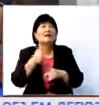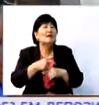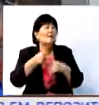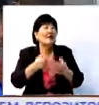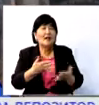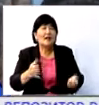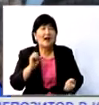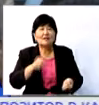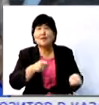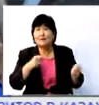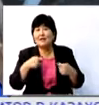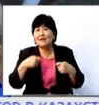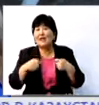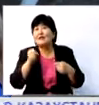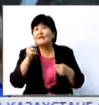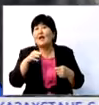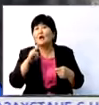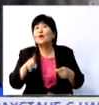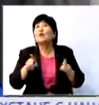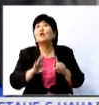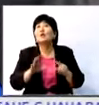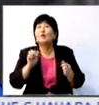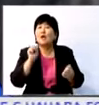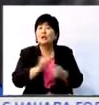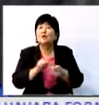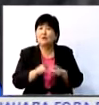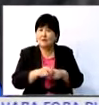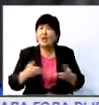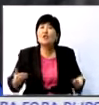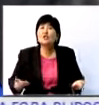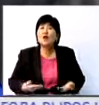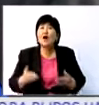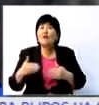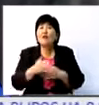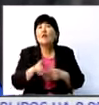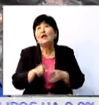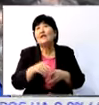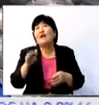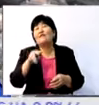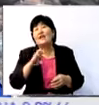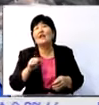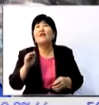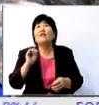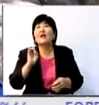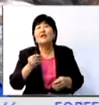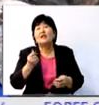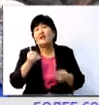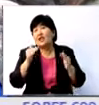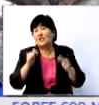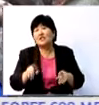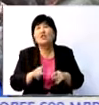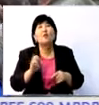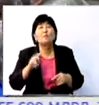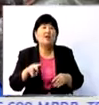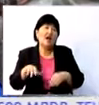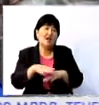видов аральцы привезли на ярмарку 12 тонн. Не только замороженной, но и живой. А также рыбные изделия, филе, фарш. Цены намного ниже, чем на